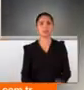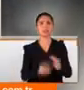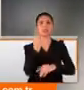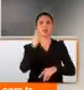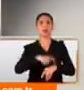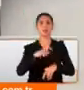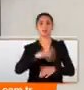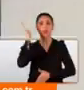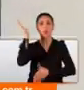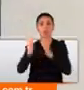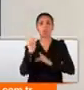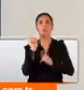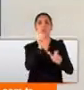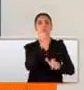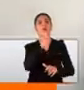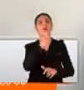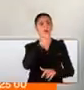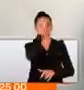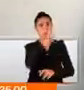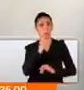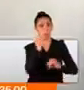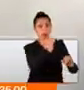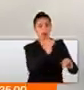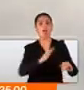Güpegündüz şiddet uyarılara rağmen devam etti.